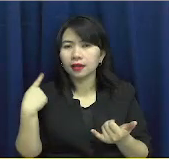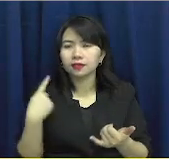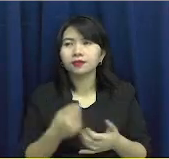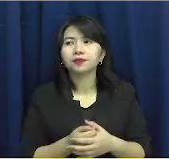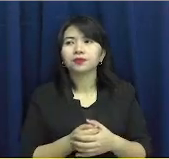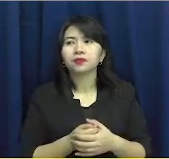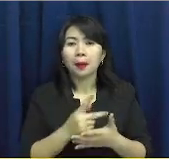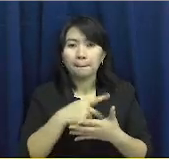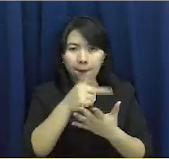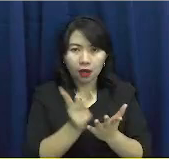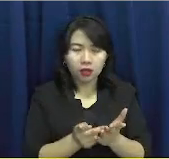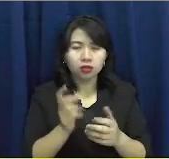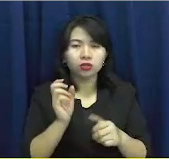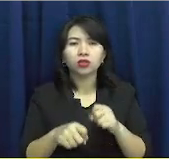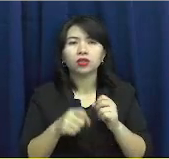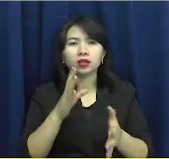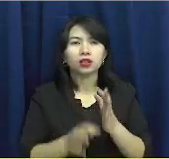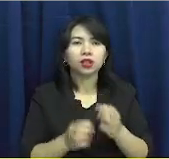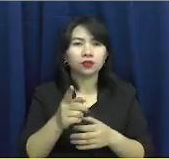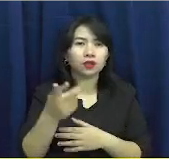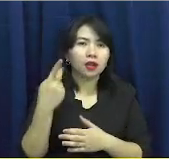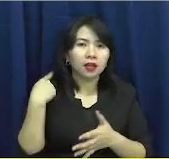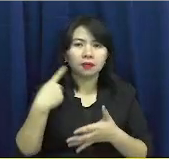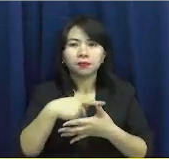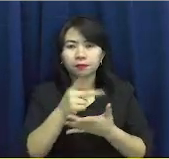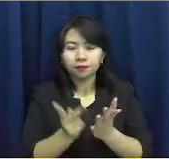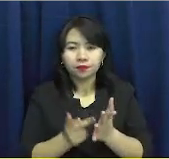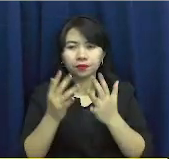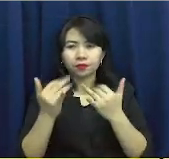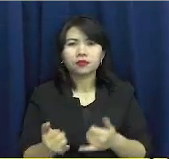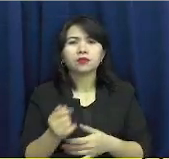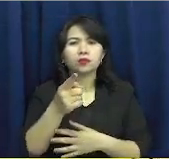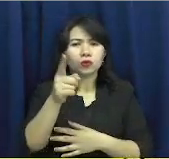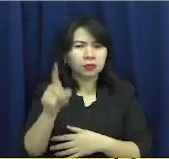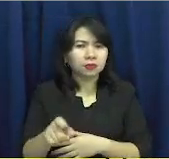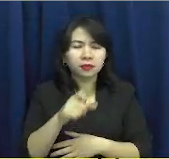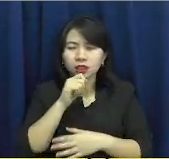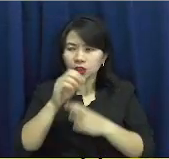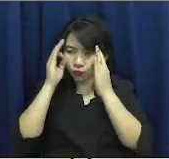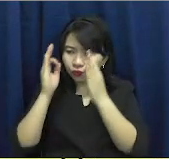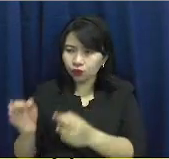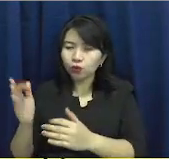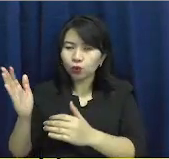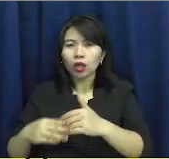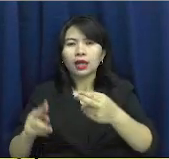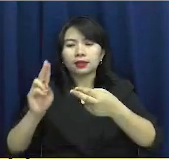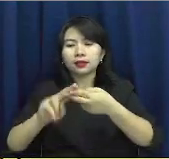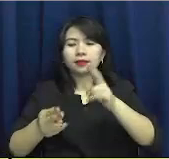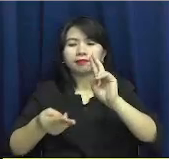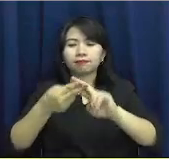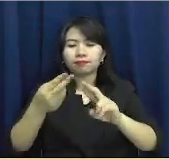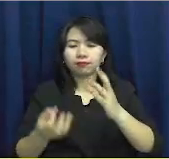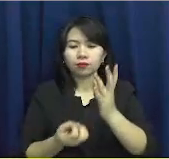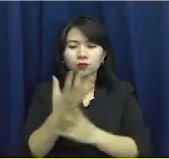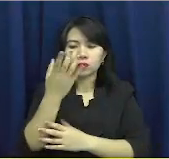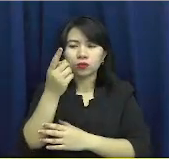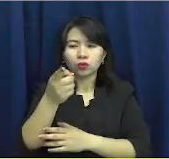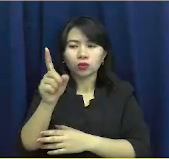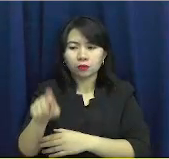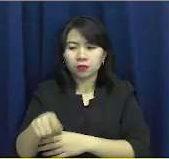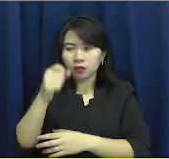kung meron kang bahagi, huwag ka nang mag-focus doon sa sinasabi ko po kanina, numerical growth. You should have the understanding of